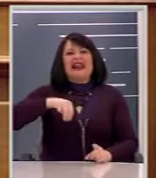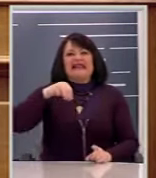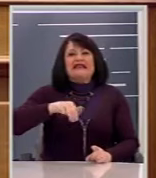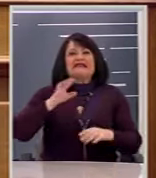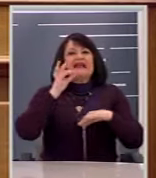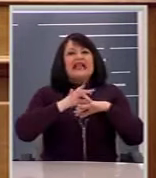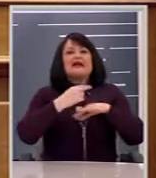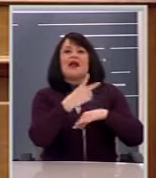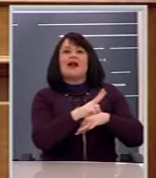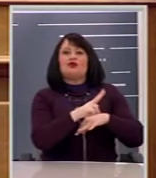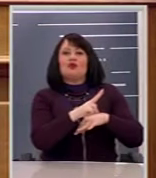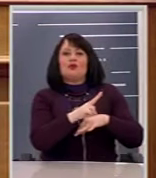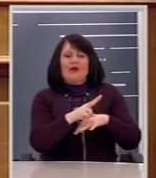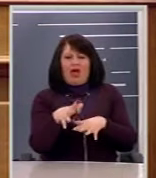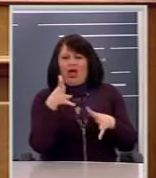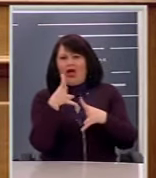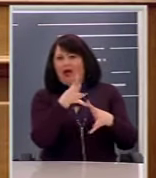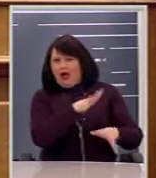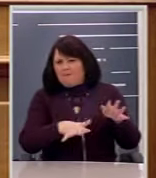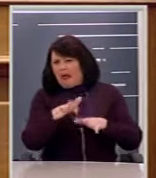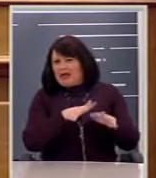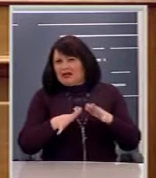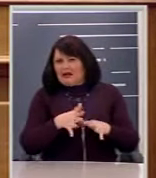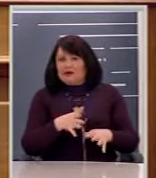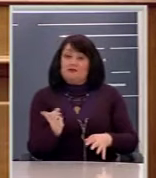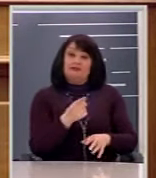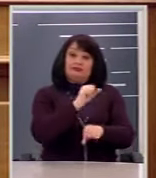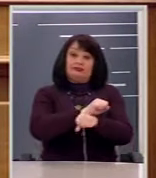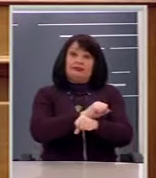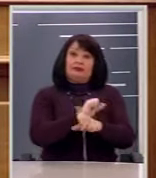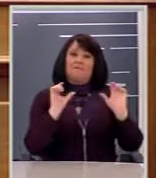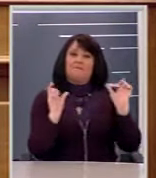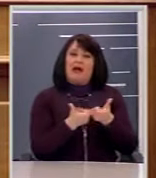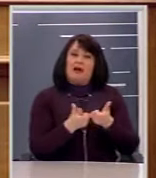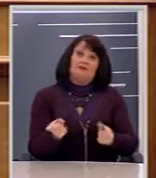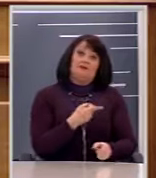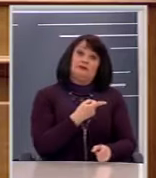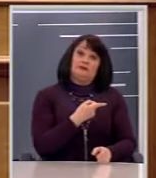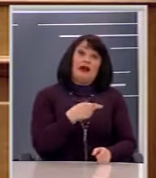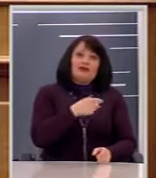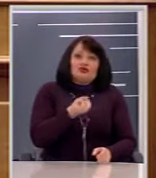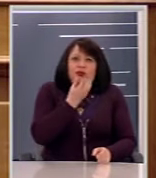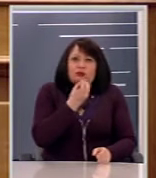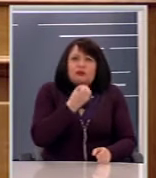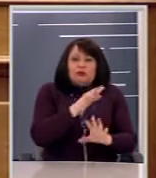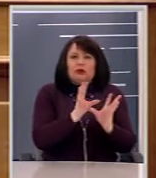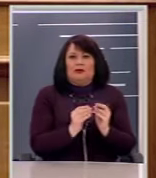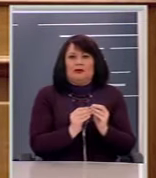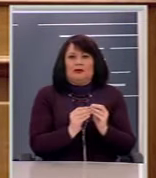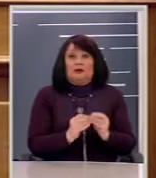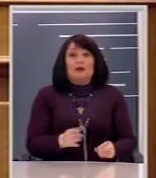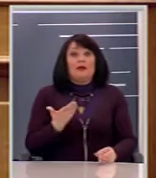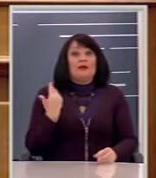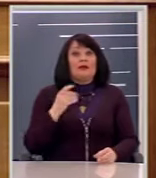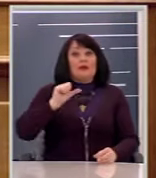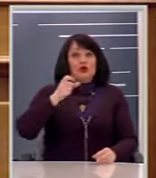εξακολούθηση, άρχισε να ανοίγει στόματα. Ξέρετε πότε κατατέθηκε η πρώτη ερώτηση? Η